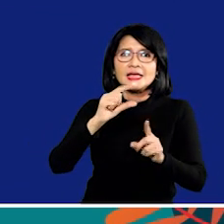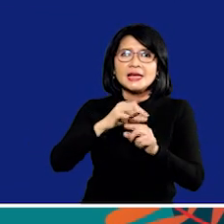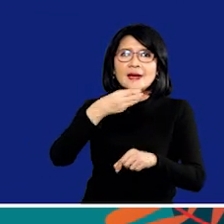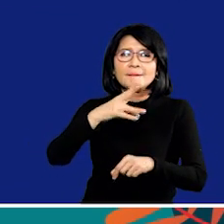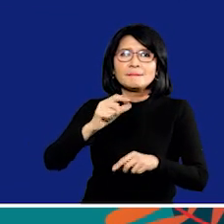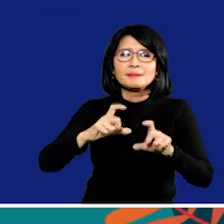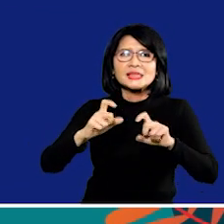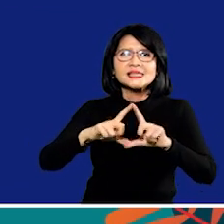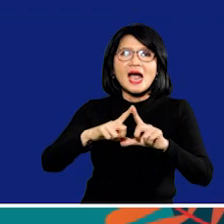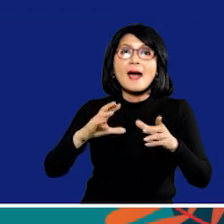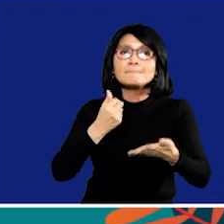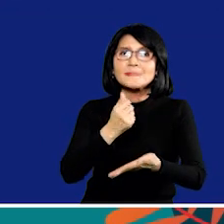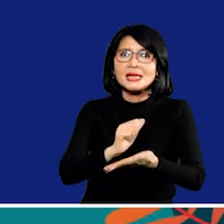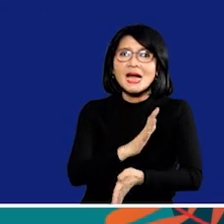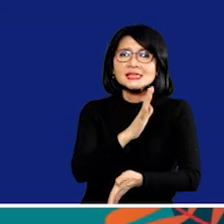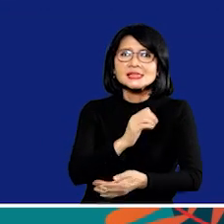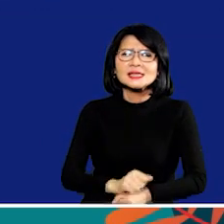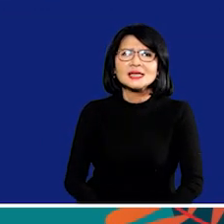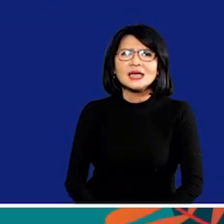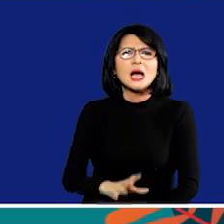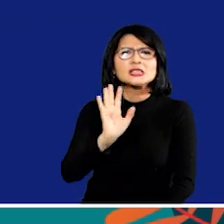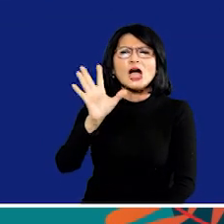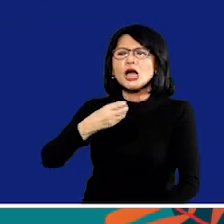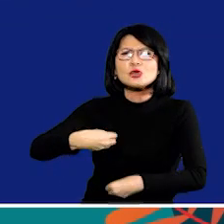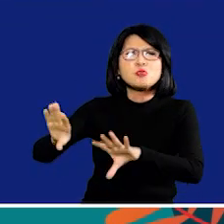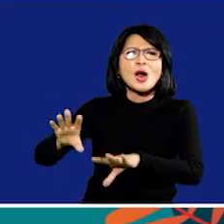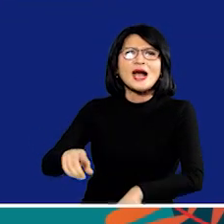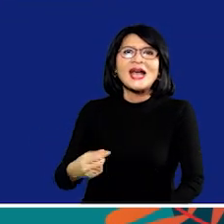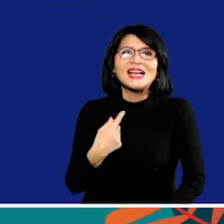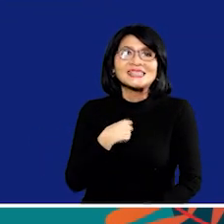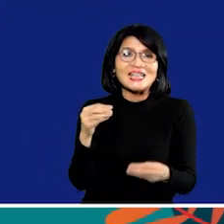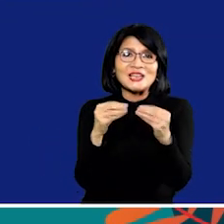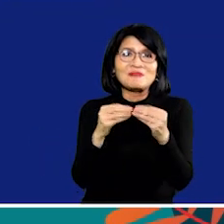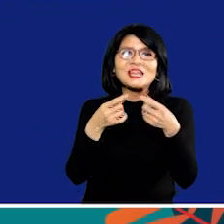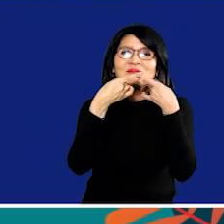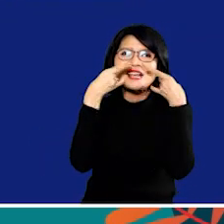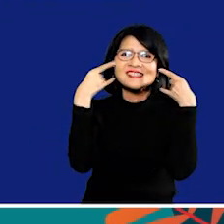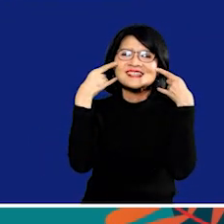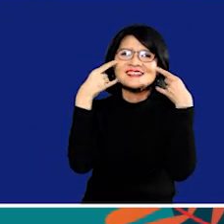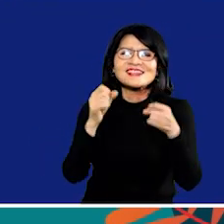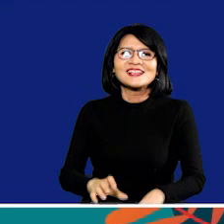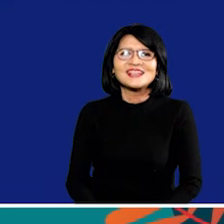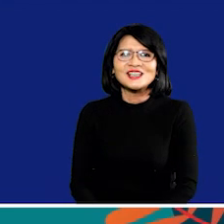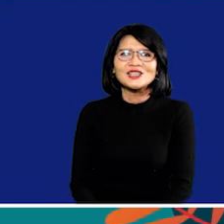perca yang sudah tidak dipakai lagi. Kan sayang, Pak, kalau dibuang. Mending saya buat masker, Pak.